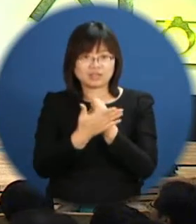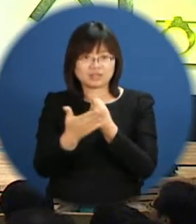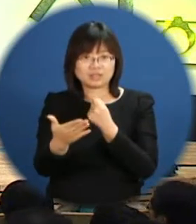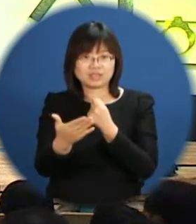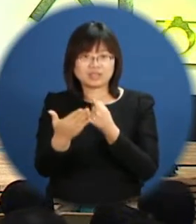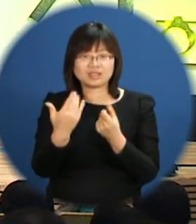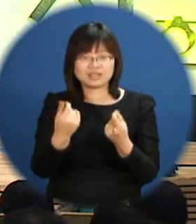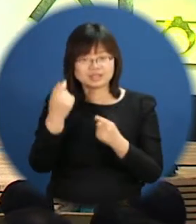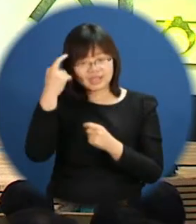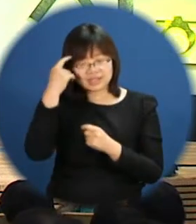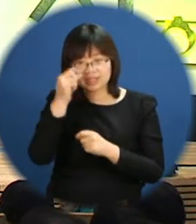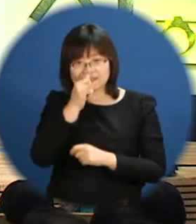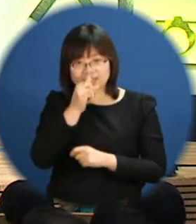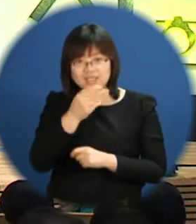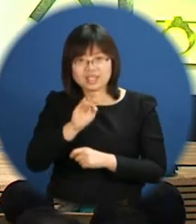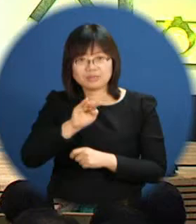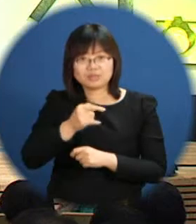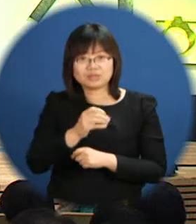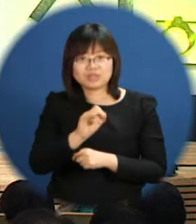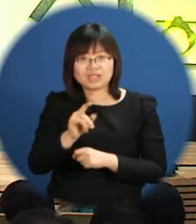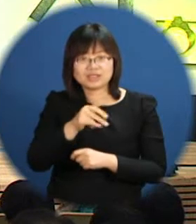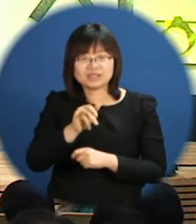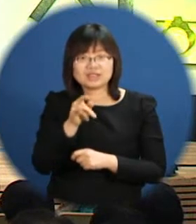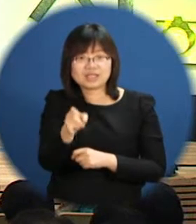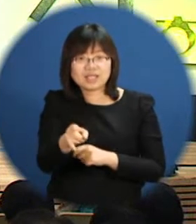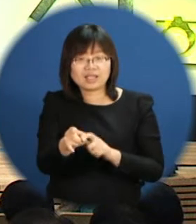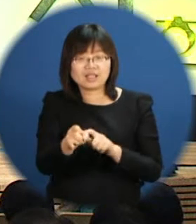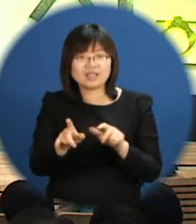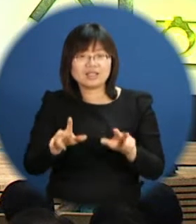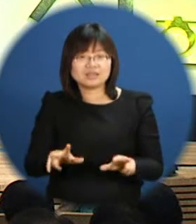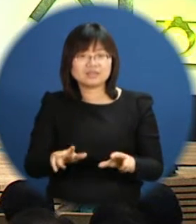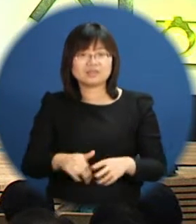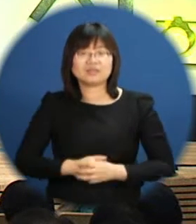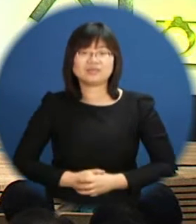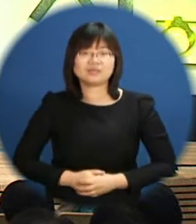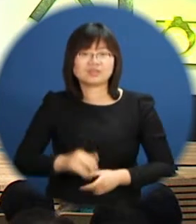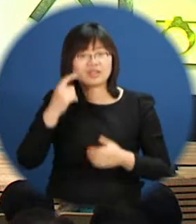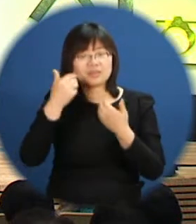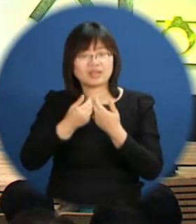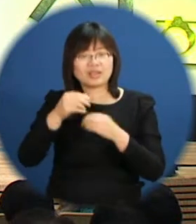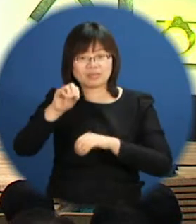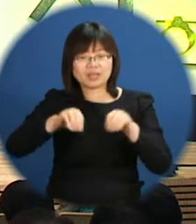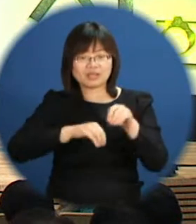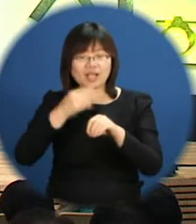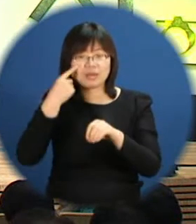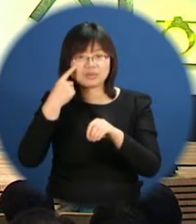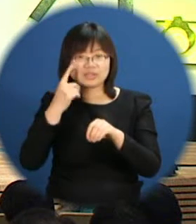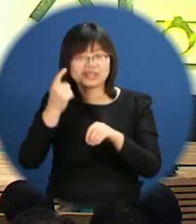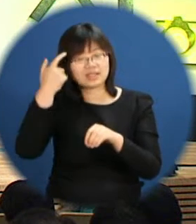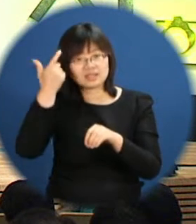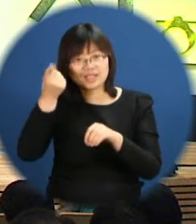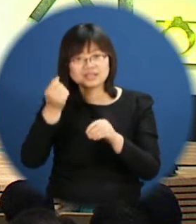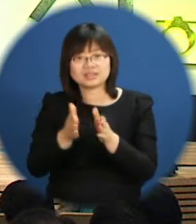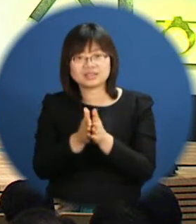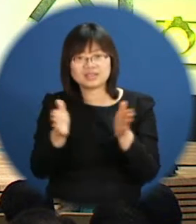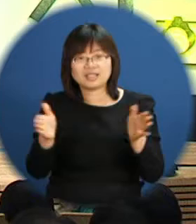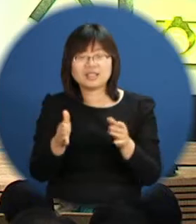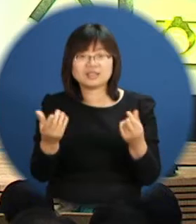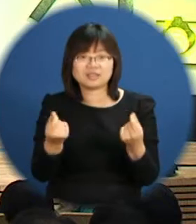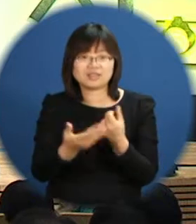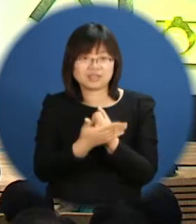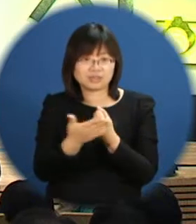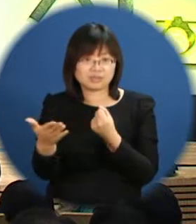그런 생각을 하면서 라 바지에는 요거를 반대로 바꿔보자 인자 그렇게 생각을 하게 된거죠